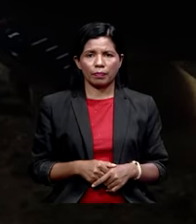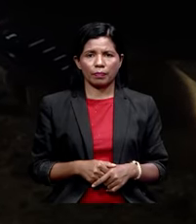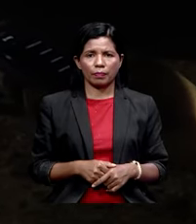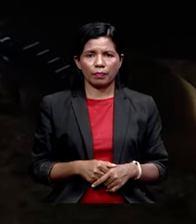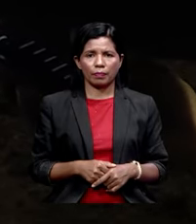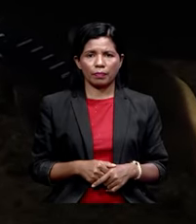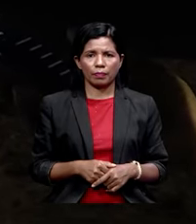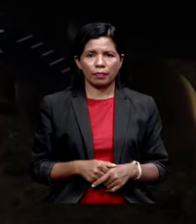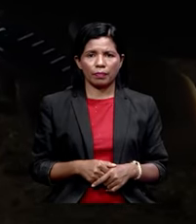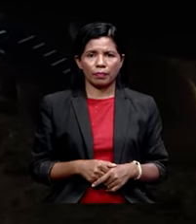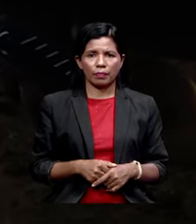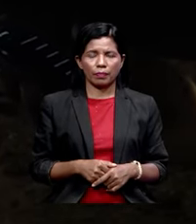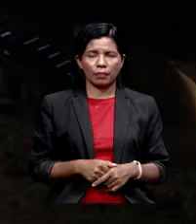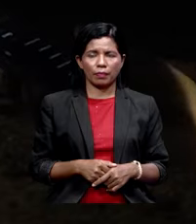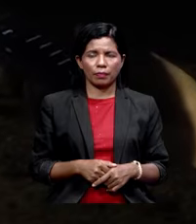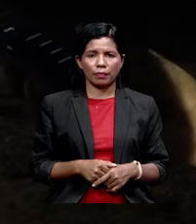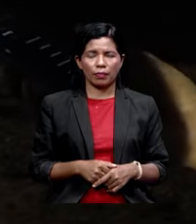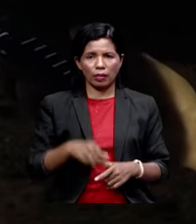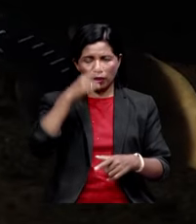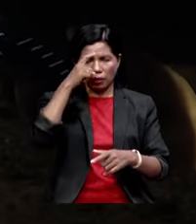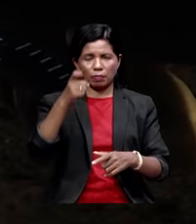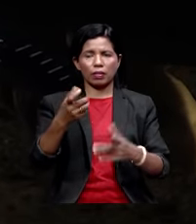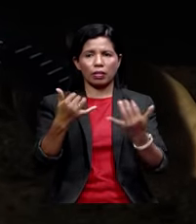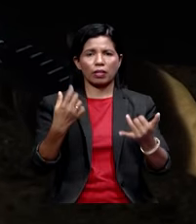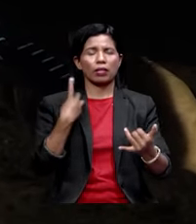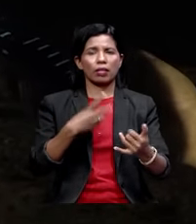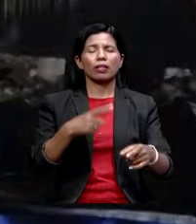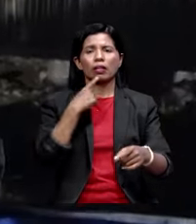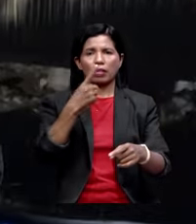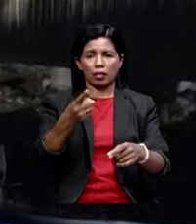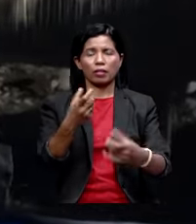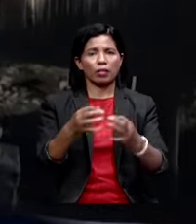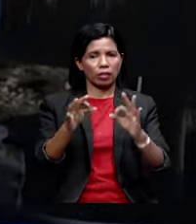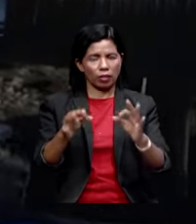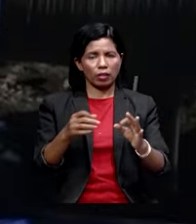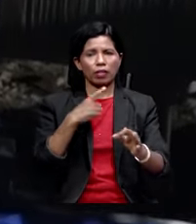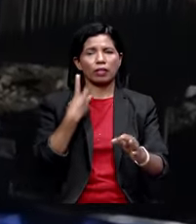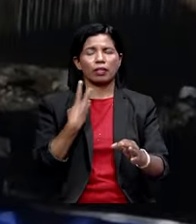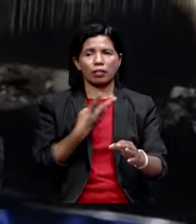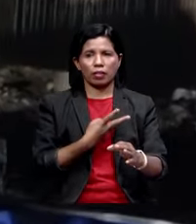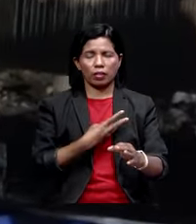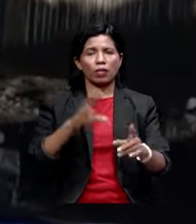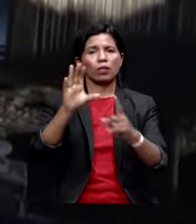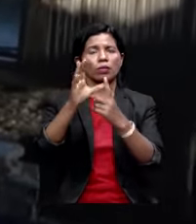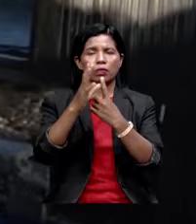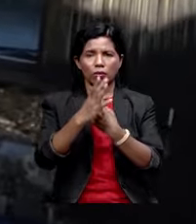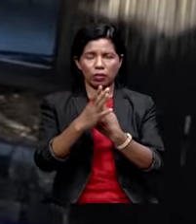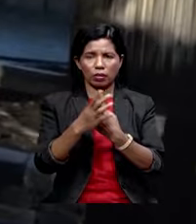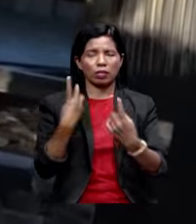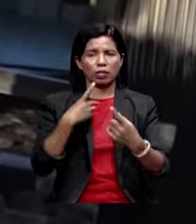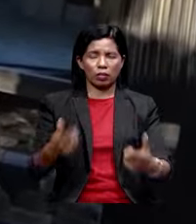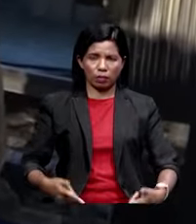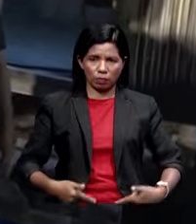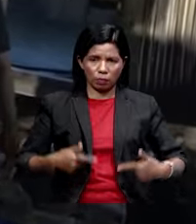halo misa tambe na nema ka ansoreng hate to na ita kultura ita moris mai